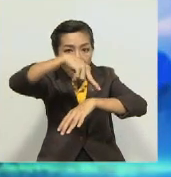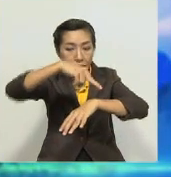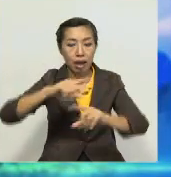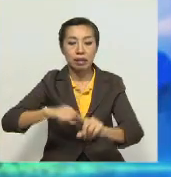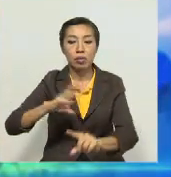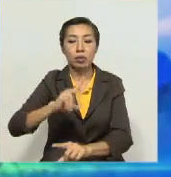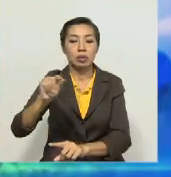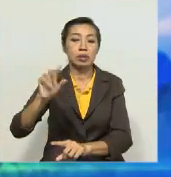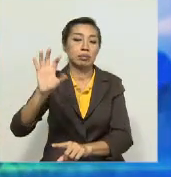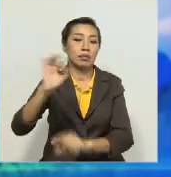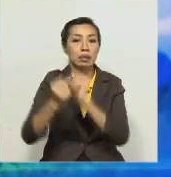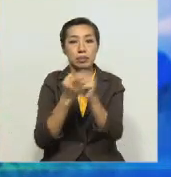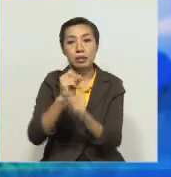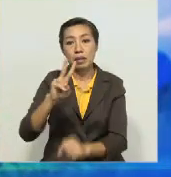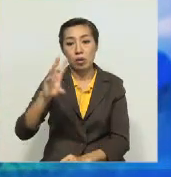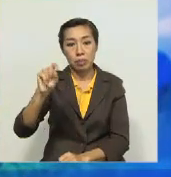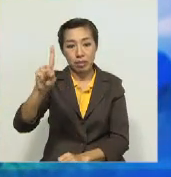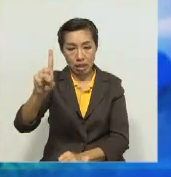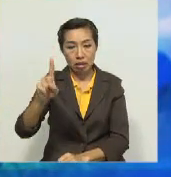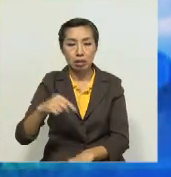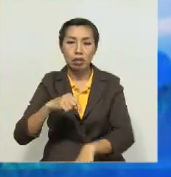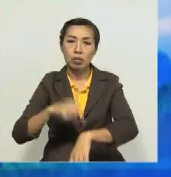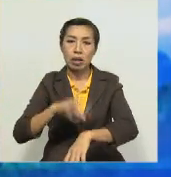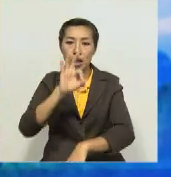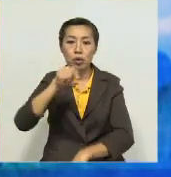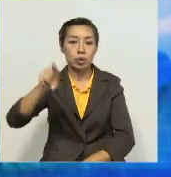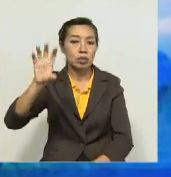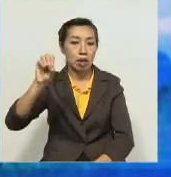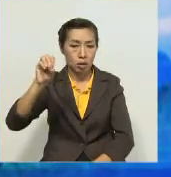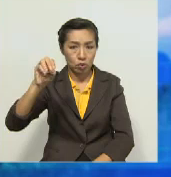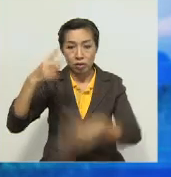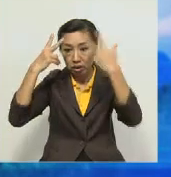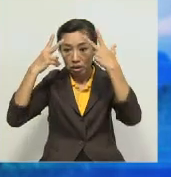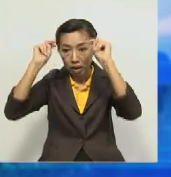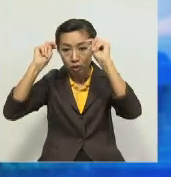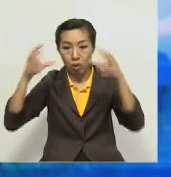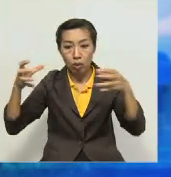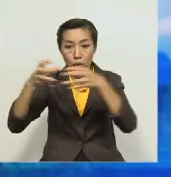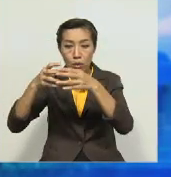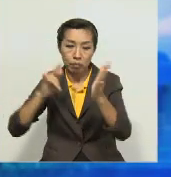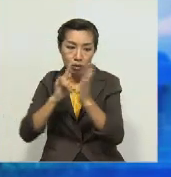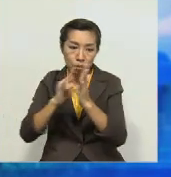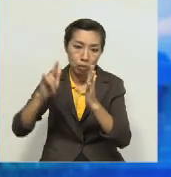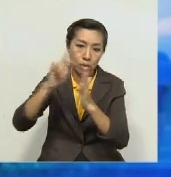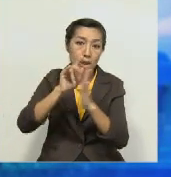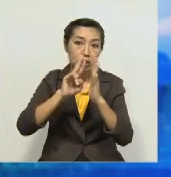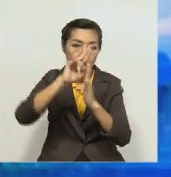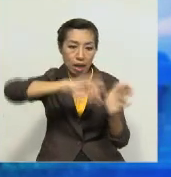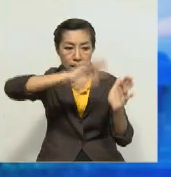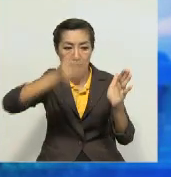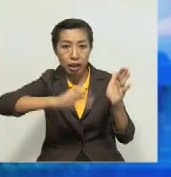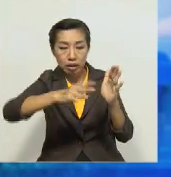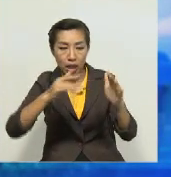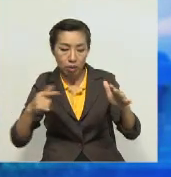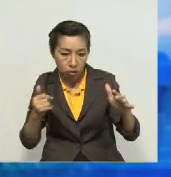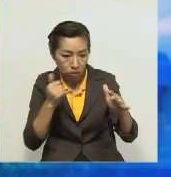29 มธุนายน 2561 9 น.ร. 50 น.ร. หน่ายกรัฐมุตรีและคณะถงท่ำหวงรัฝั่งรายงานส